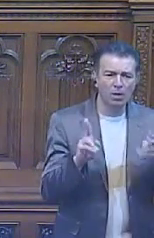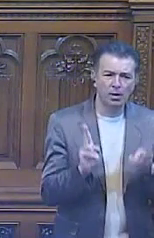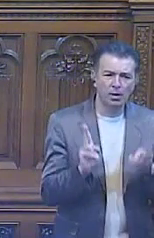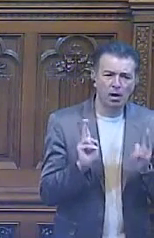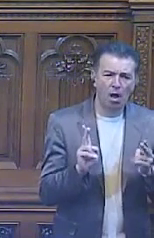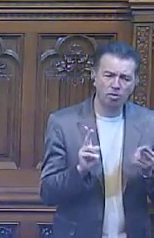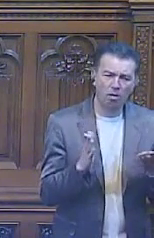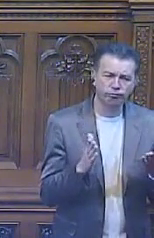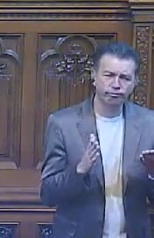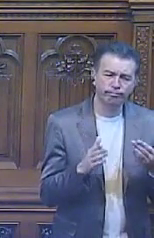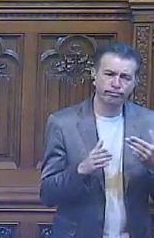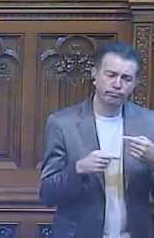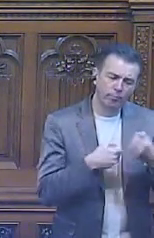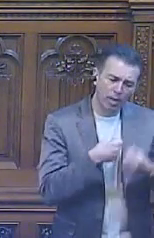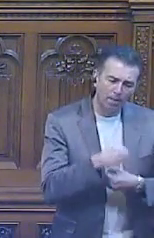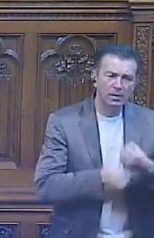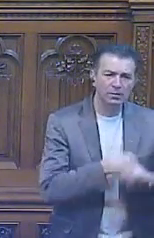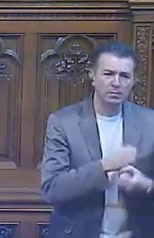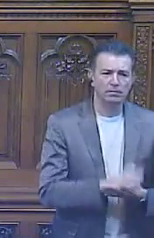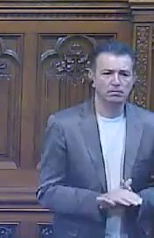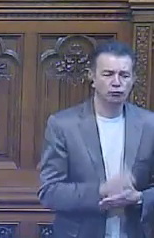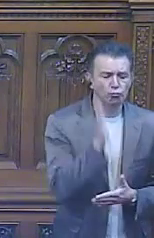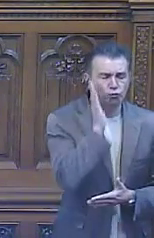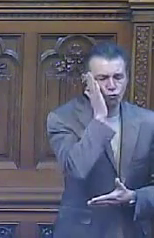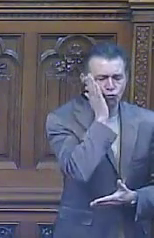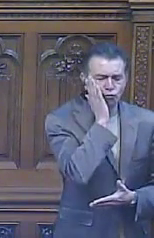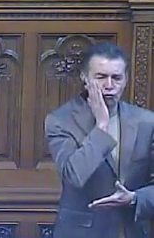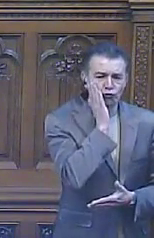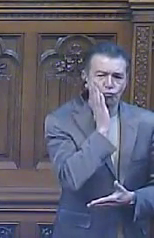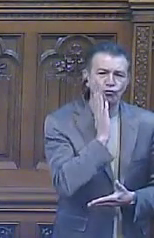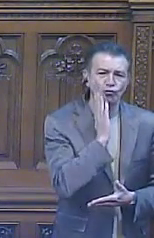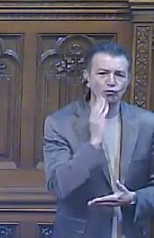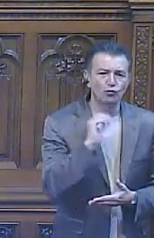abhandeln werden. Eine große Bitte hätte ich trotz